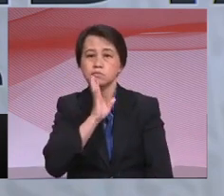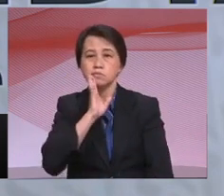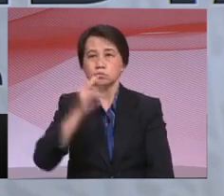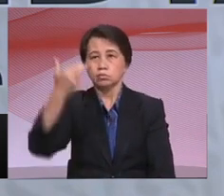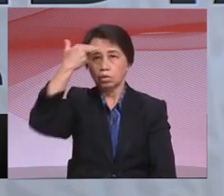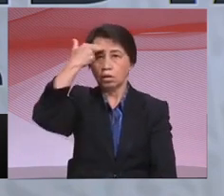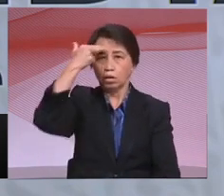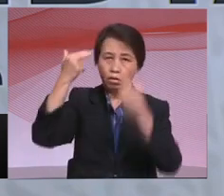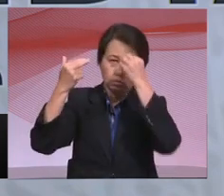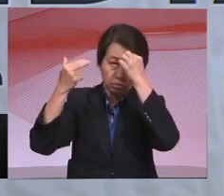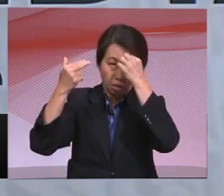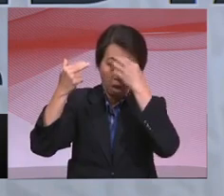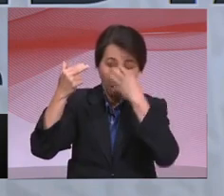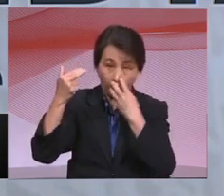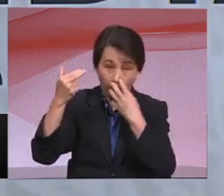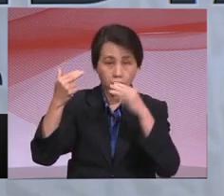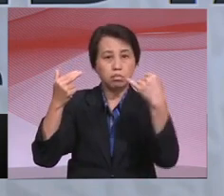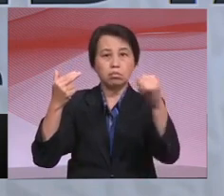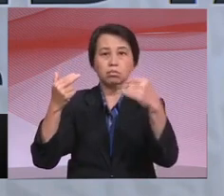boleh